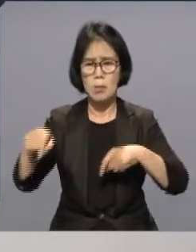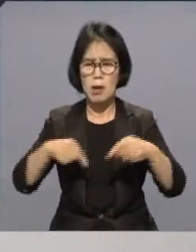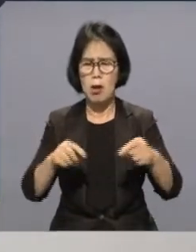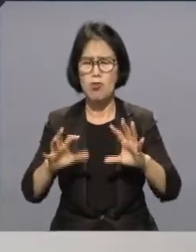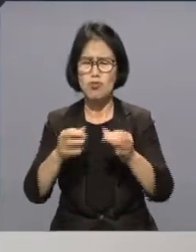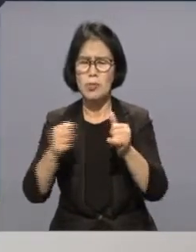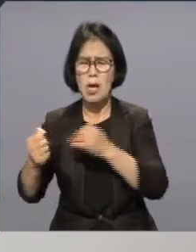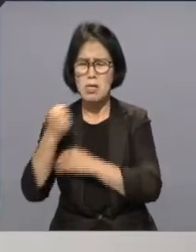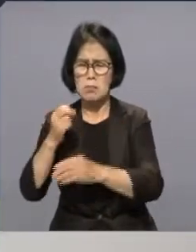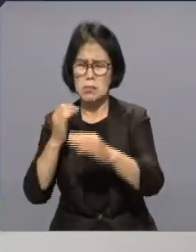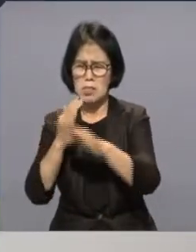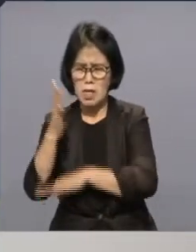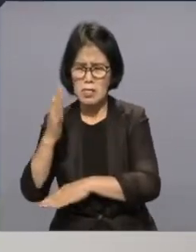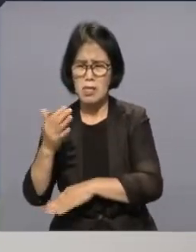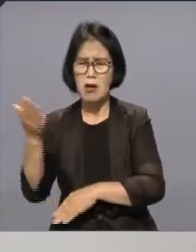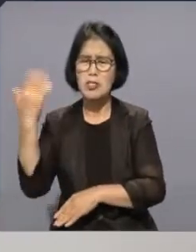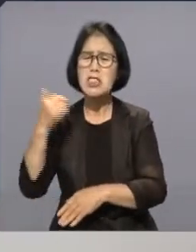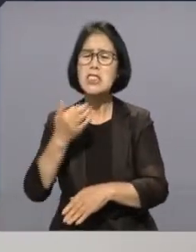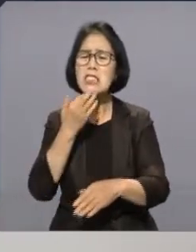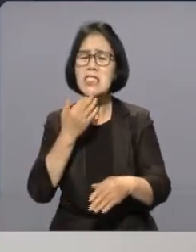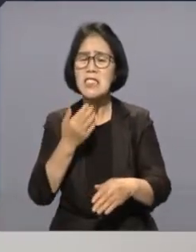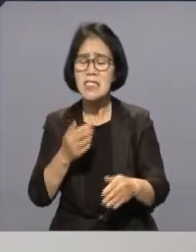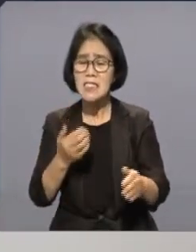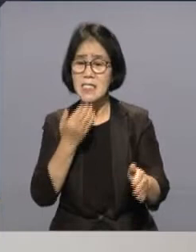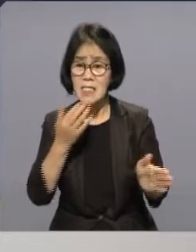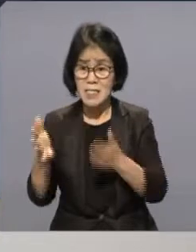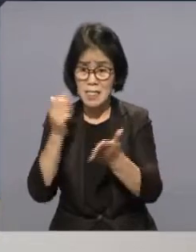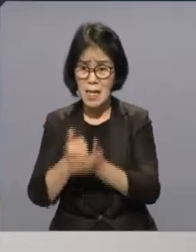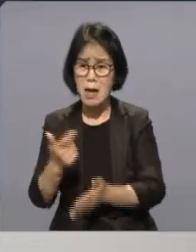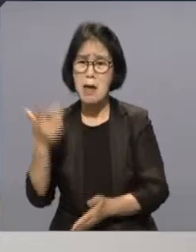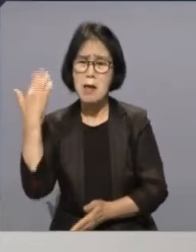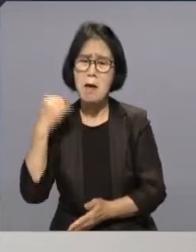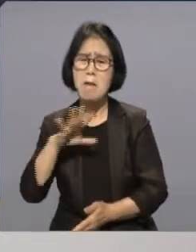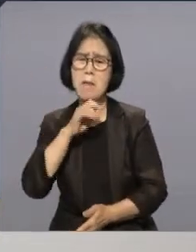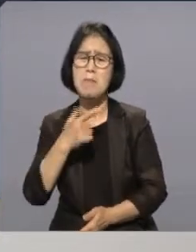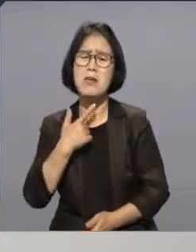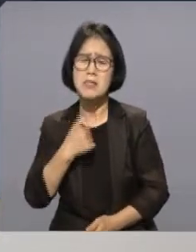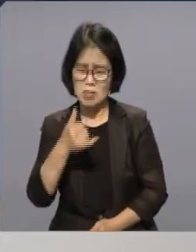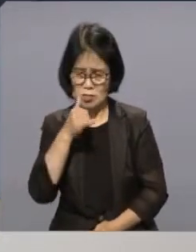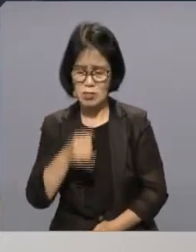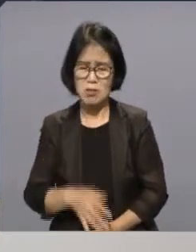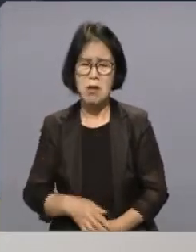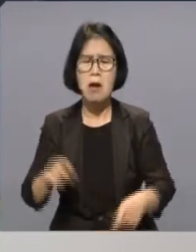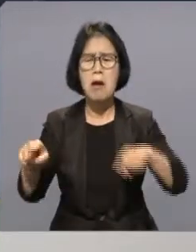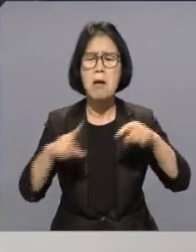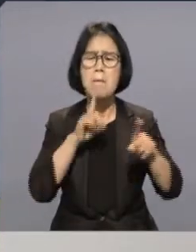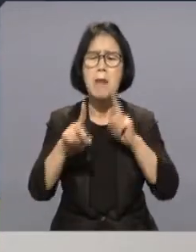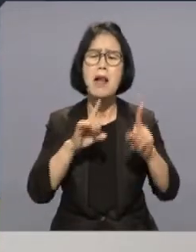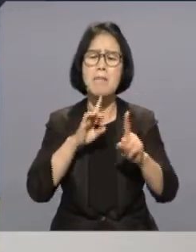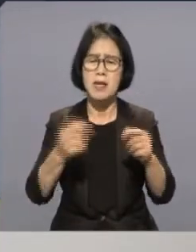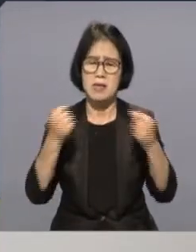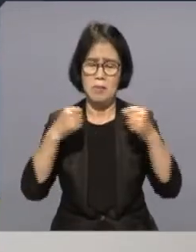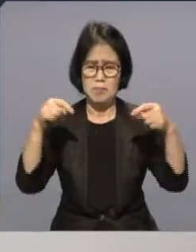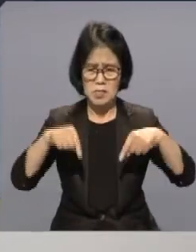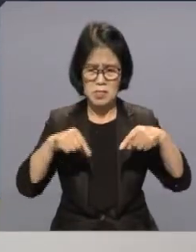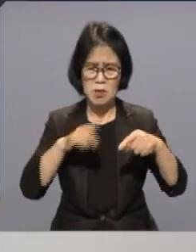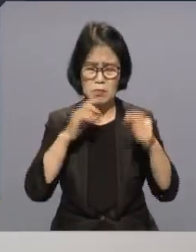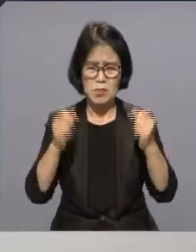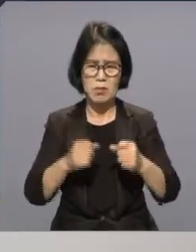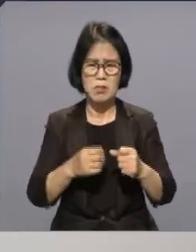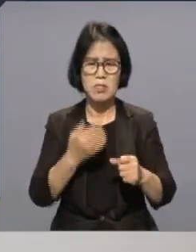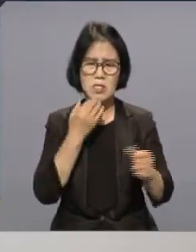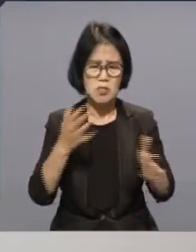지나치다 김 지사 반발하고 국민의힘은 불공정 인사 진행하면서 말로만 협치 얘기한다며 김 지사에게 혀를